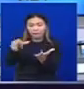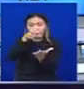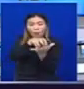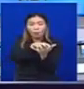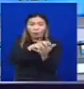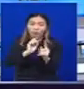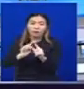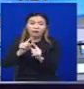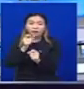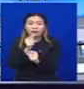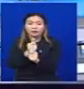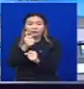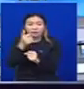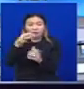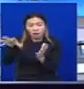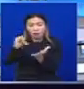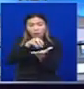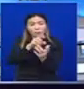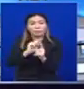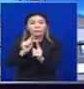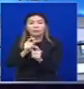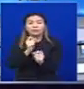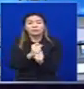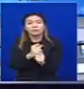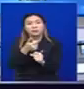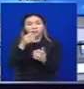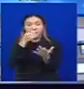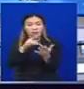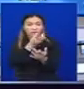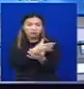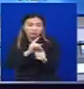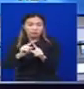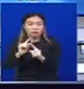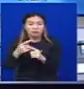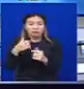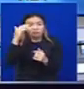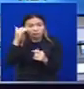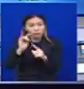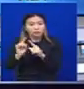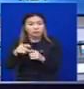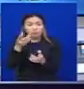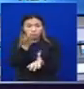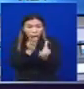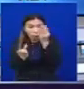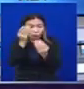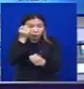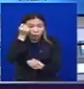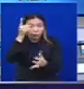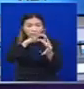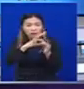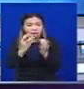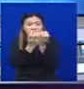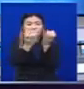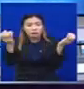ดรู้ประชามติซึ่งสามารถดาวน์โหลดได้ทั้ง iOS และก็ Android ค่ะ ที่สำคัญโหลดฟรีครับไปทำความเข้าใจเกี่ยวกับเนื้อหาในร่างรัฐธร